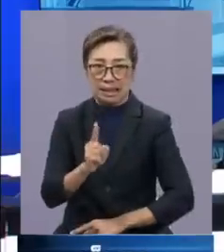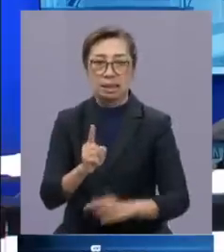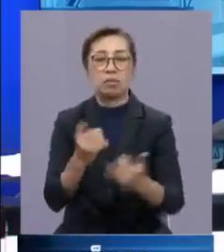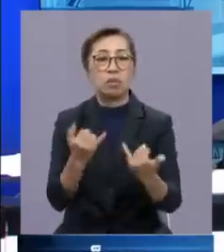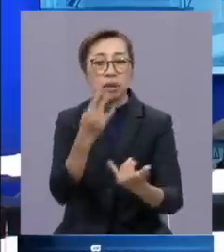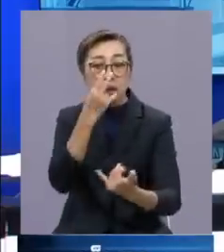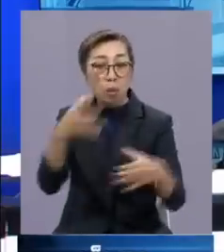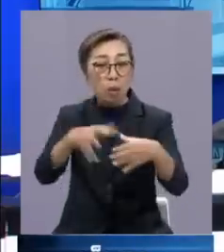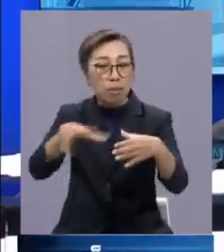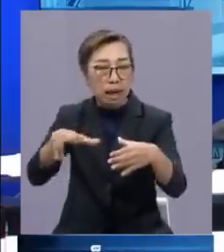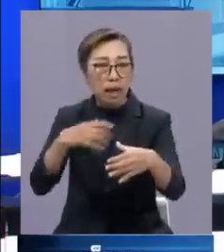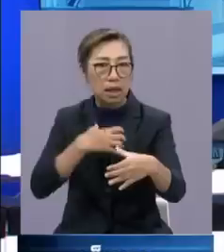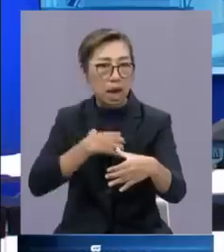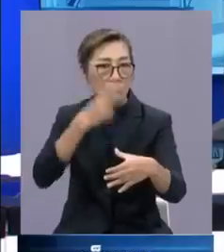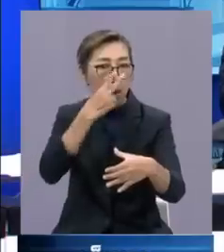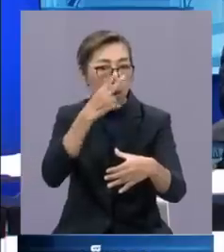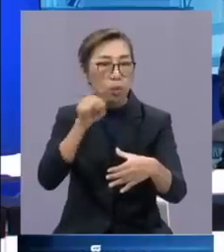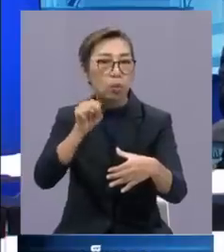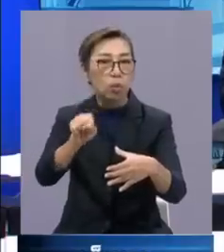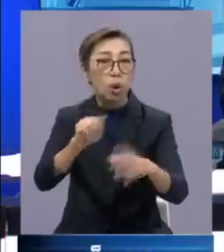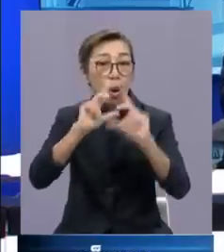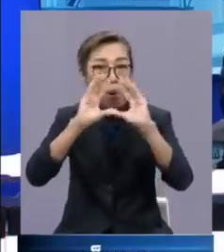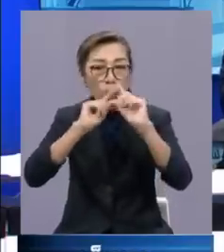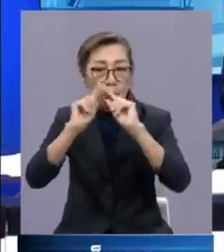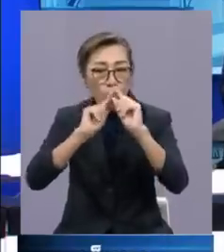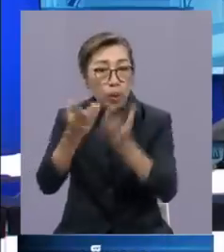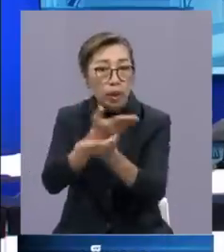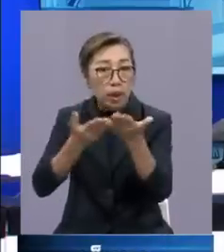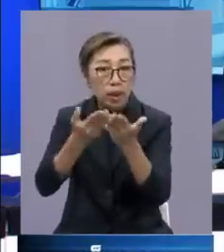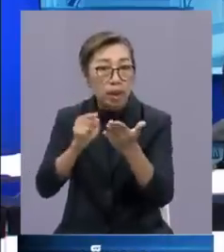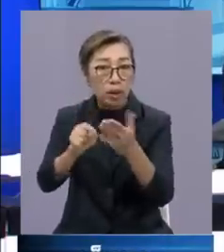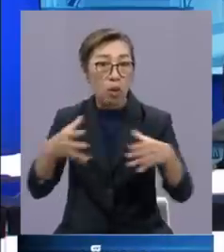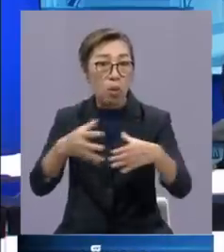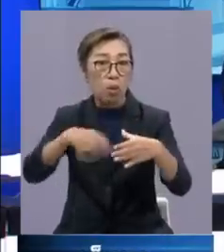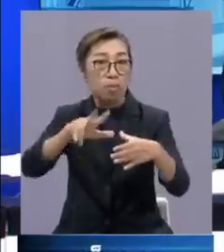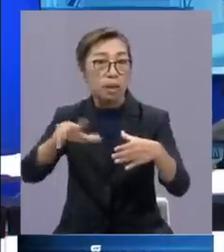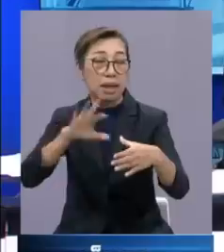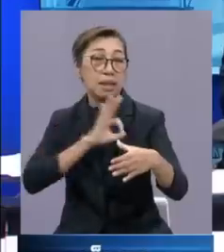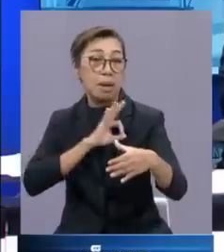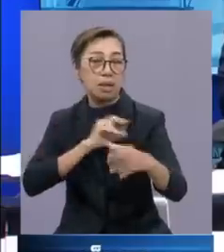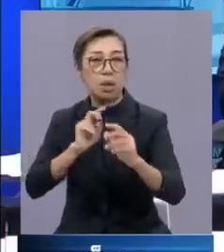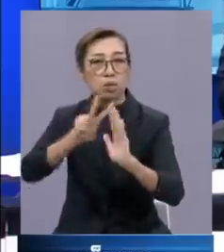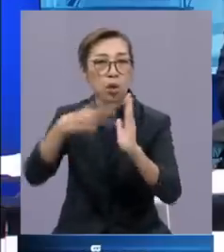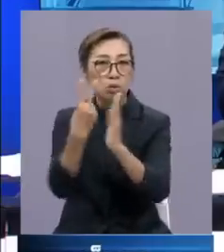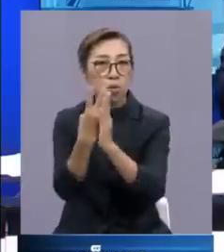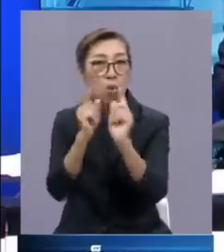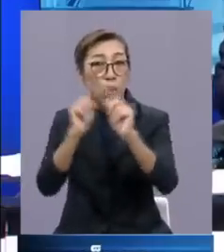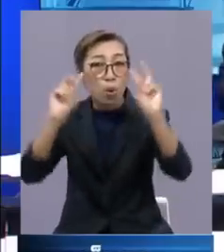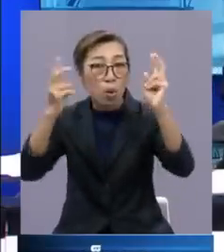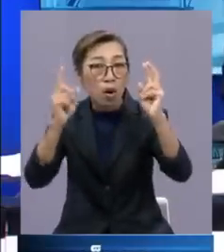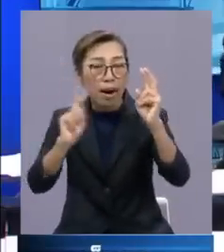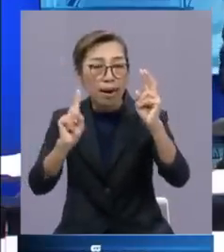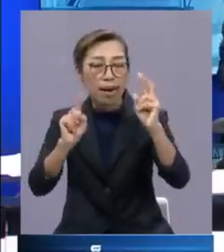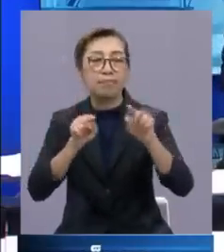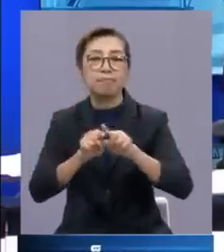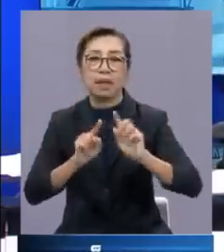ในวันนี้ก็คือมันมี2ชั่วโมงของการพูดคุยสมาชิกพรรคเพื่อไทยเขามีตั้งชื่อไว้ด้วยนะฮะเขาบอกว่า2ชั่วโมงเปิ